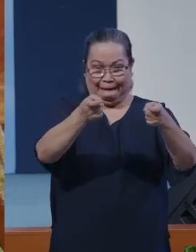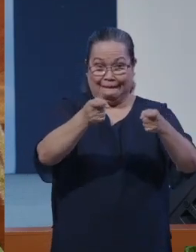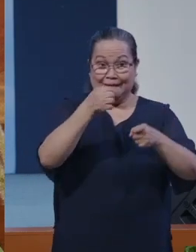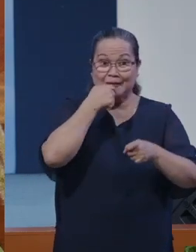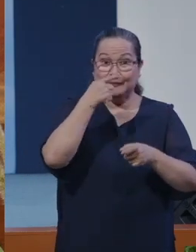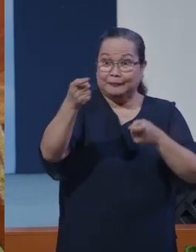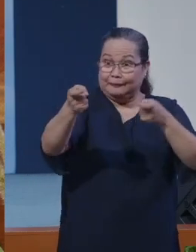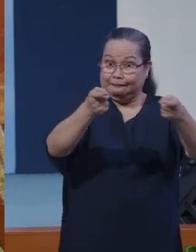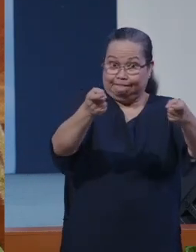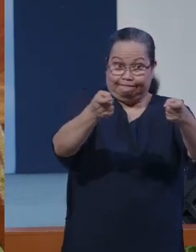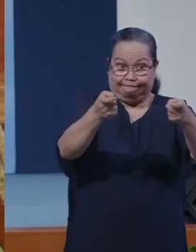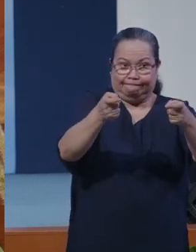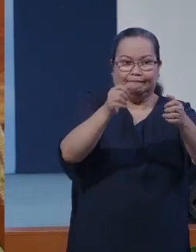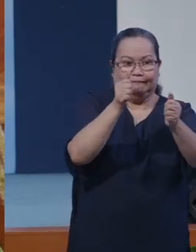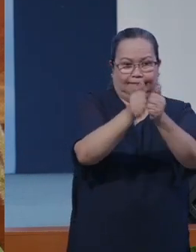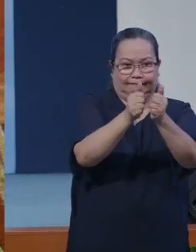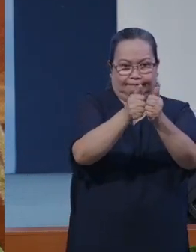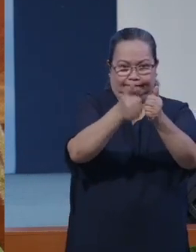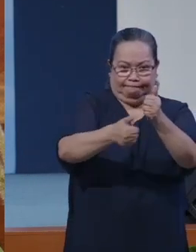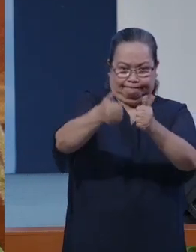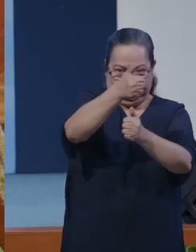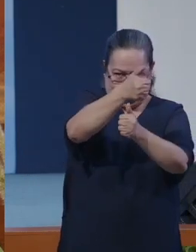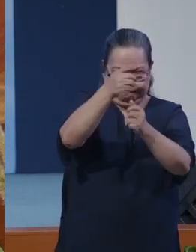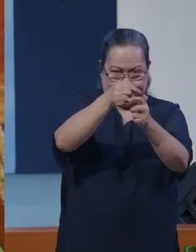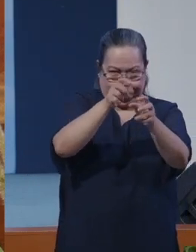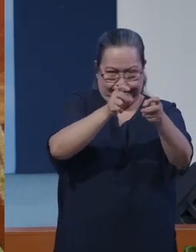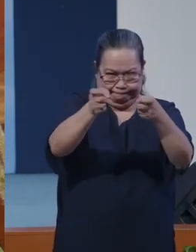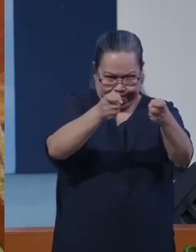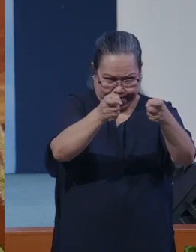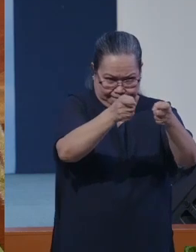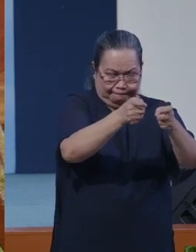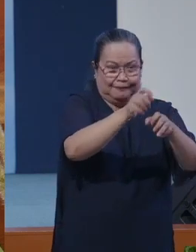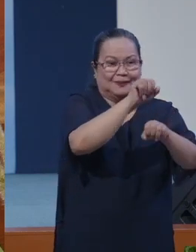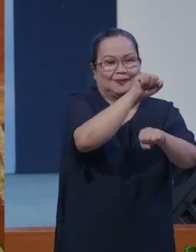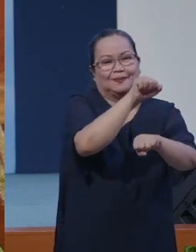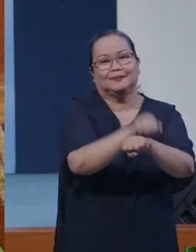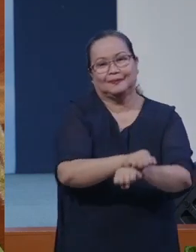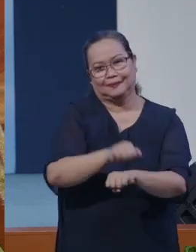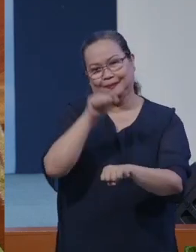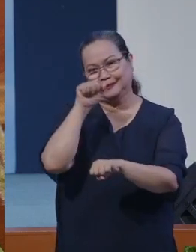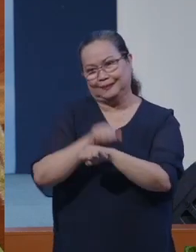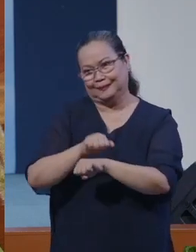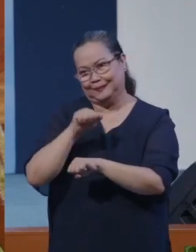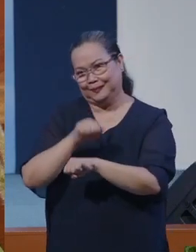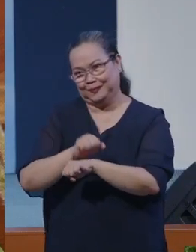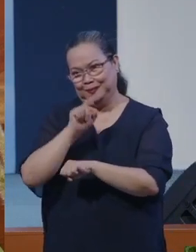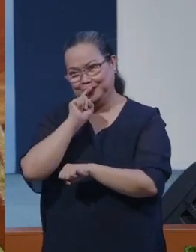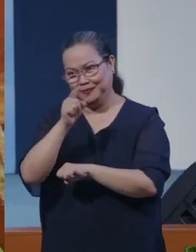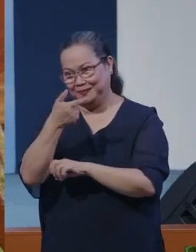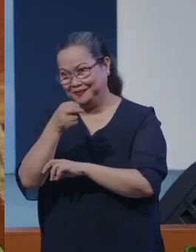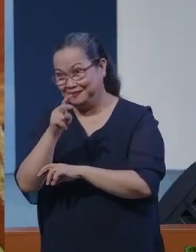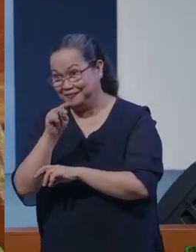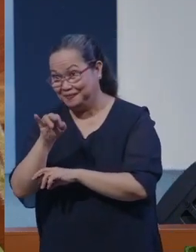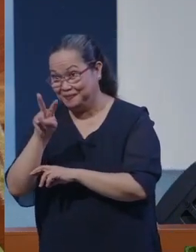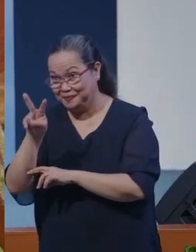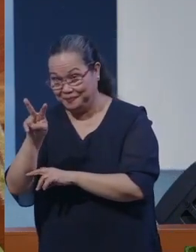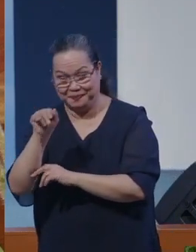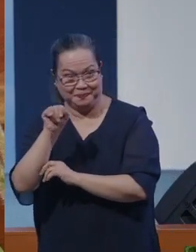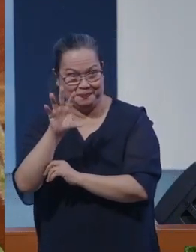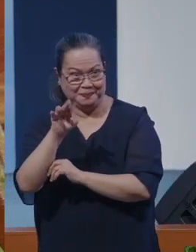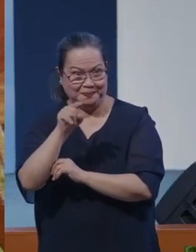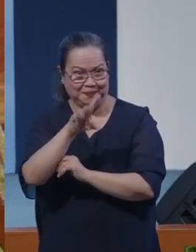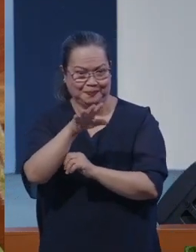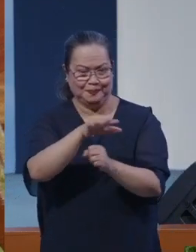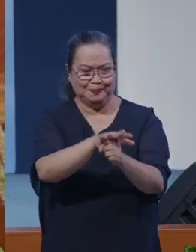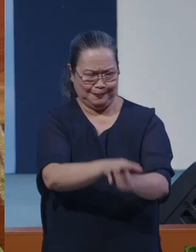po ay paghahari, pangangasiwa. Trabaho po yun. Sa Genesis 2:15, subdue